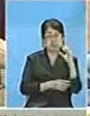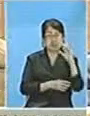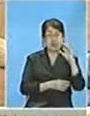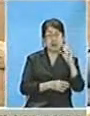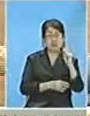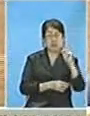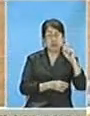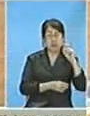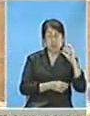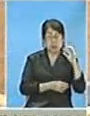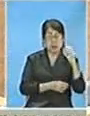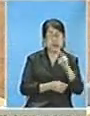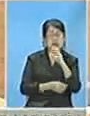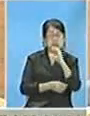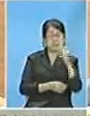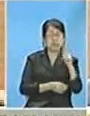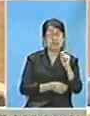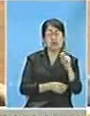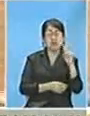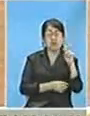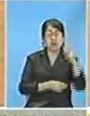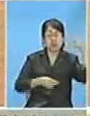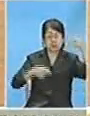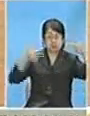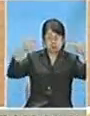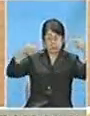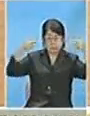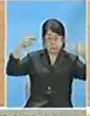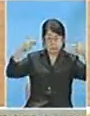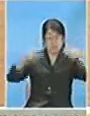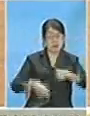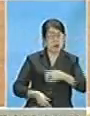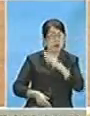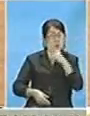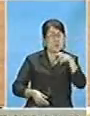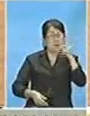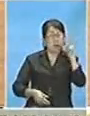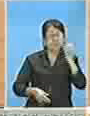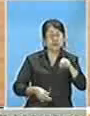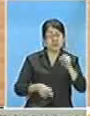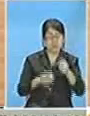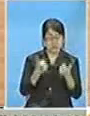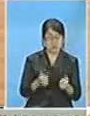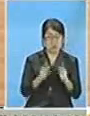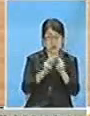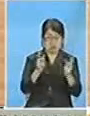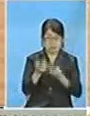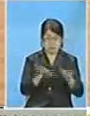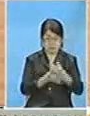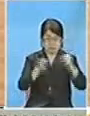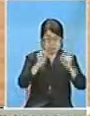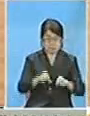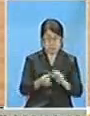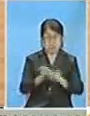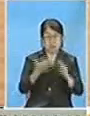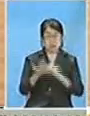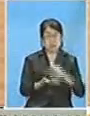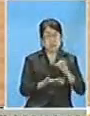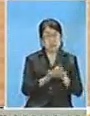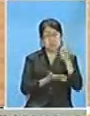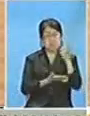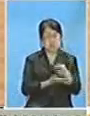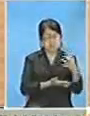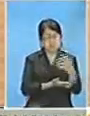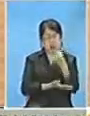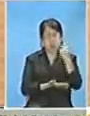ที่ท่านเรียกว่ากล้องลวงโลกซึ่งท้ายที่สุดกรรมาธิการก็วินิจฉัยแล้วว่าได้มีการจัดซื้อถูกต้อง